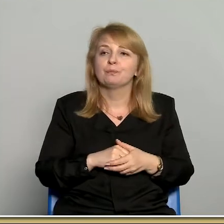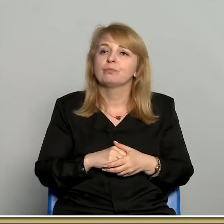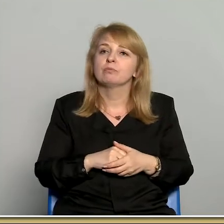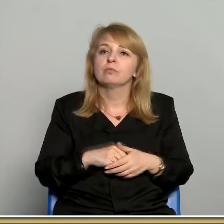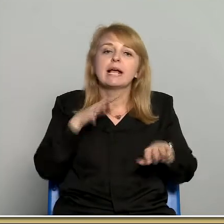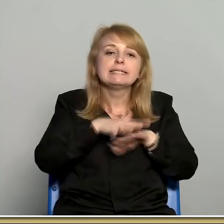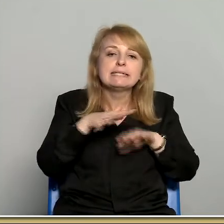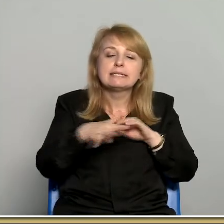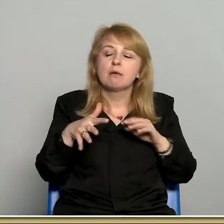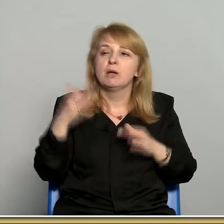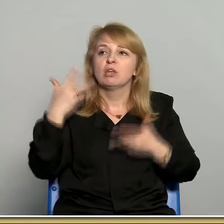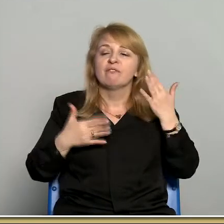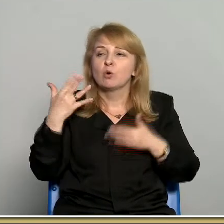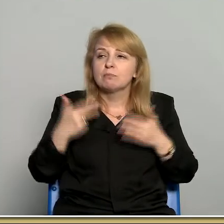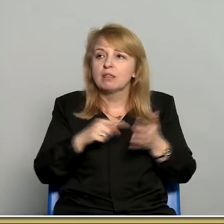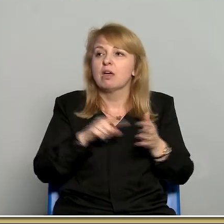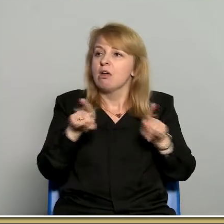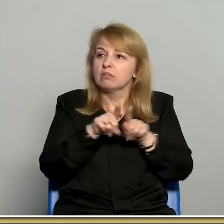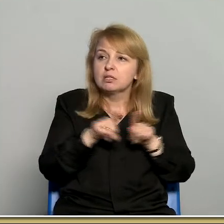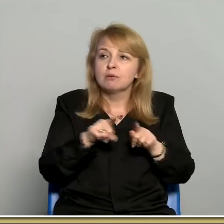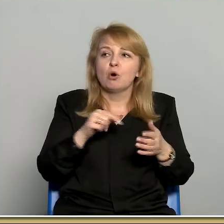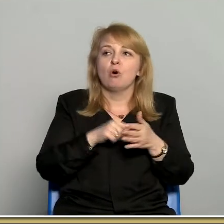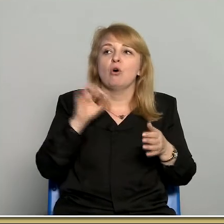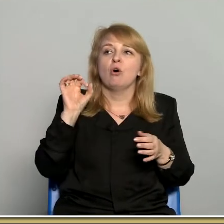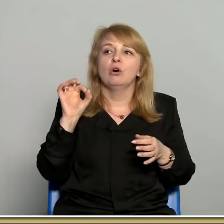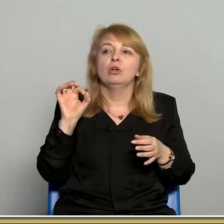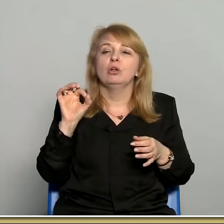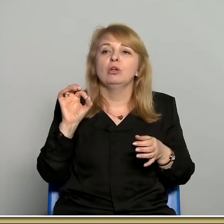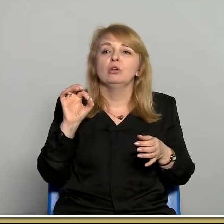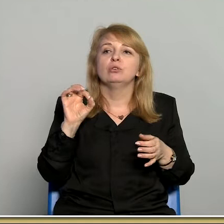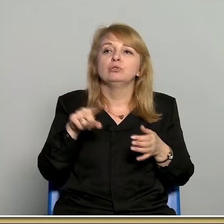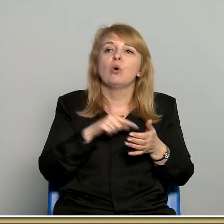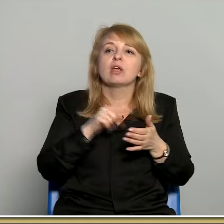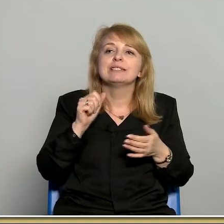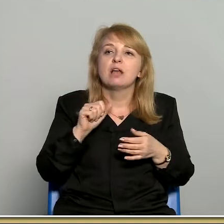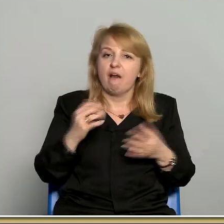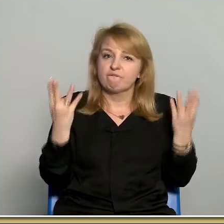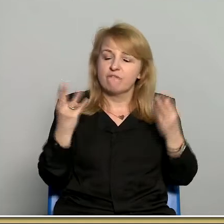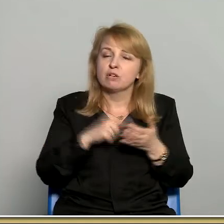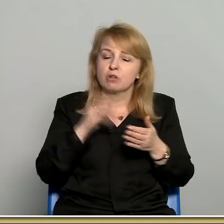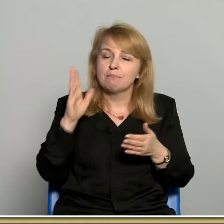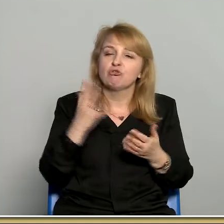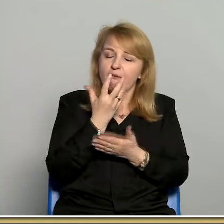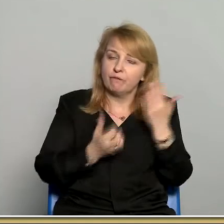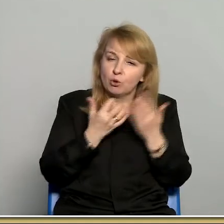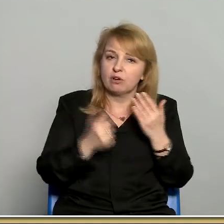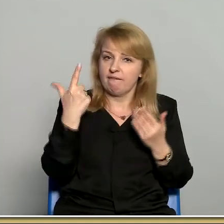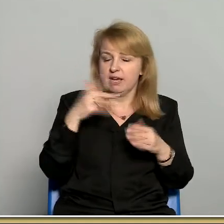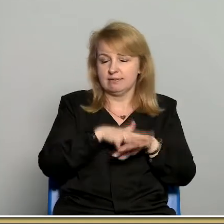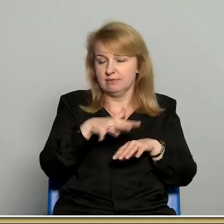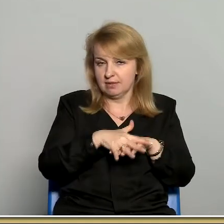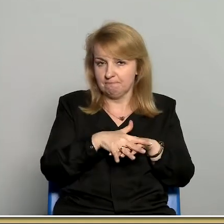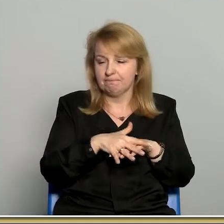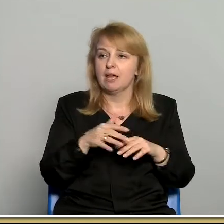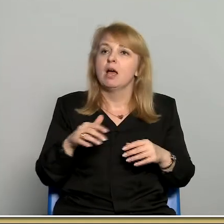System informatyczny. Myślę, że to też może Państwa zainteresować. To jest istotny element. Będziemy korzystać z dwóch systemów. Pierwszy